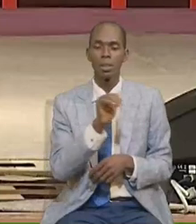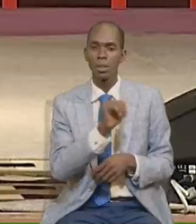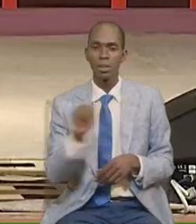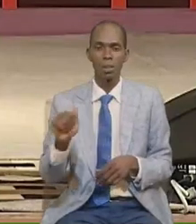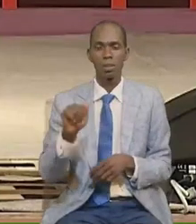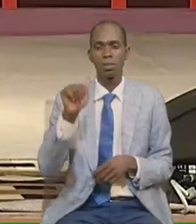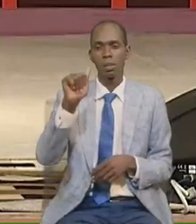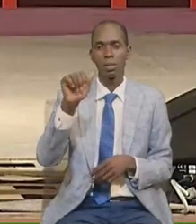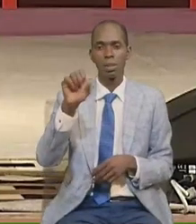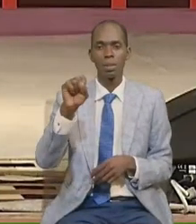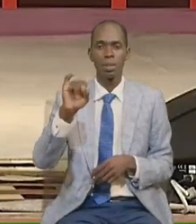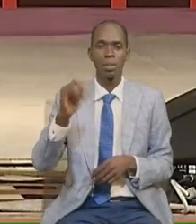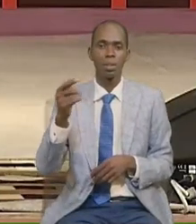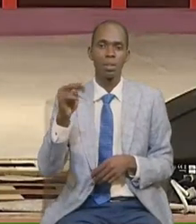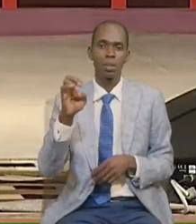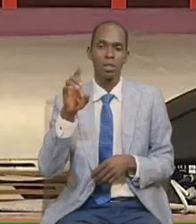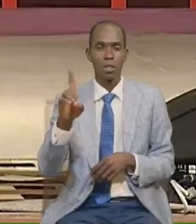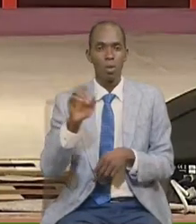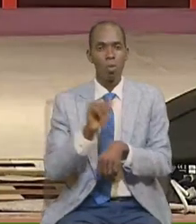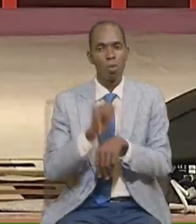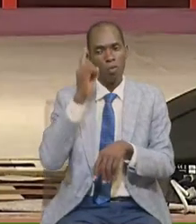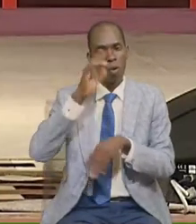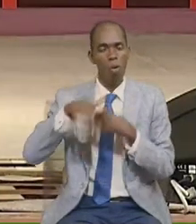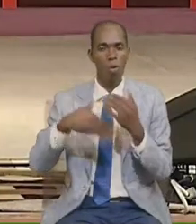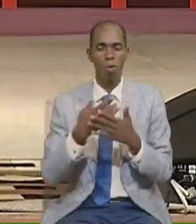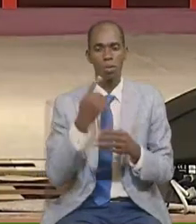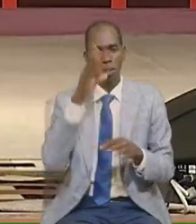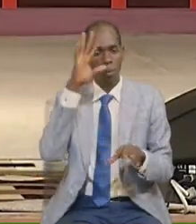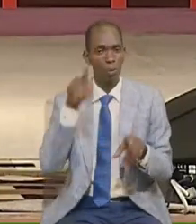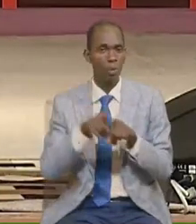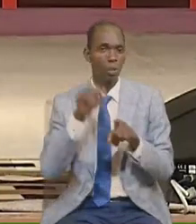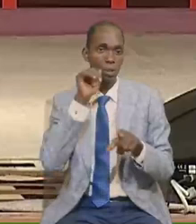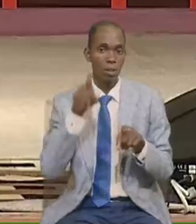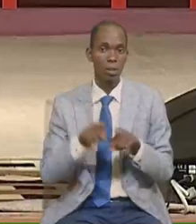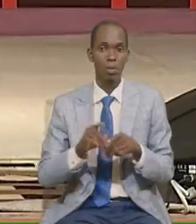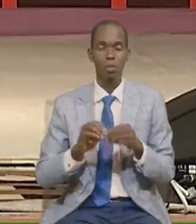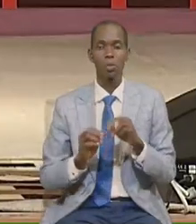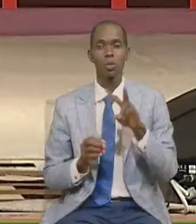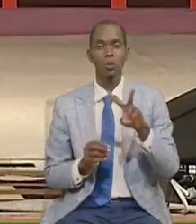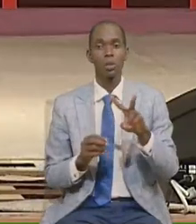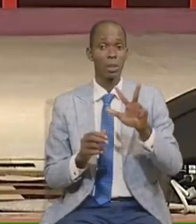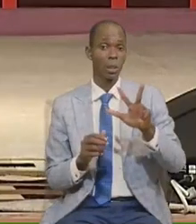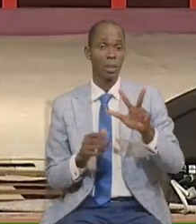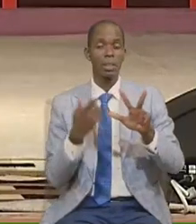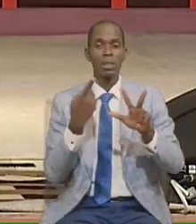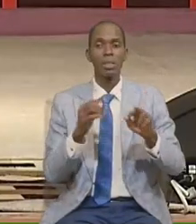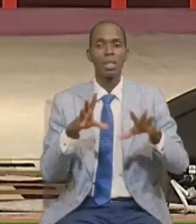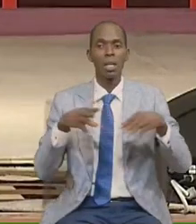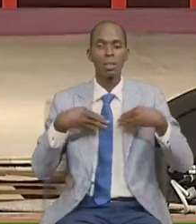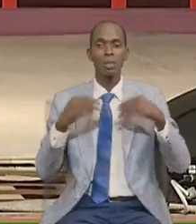travail assigné pour tous les frais troisièmement le acceptable pour sa bénédiction